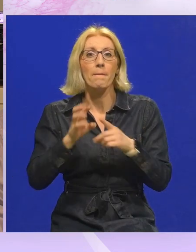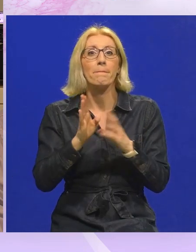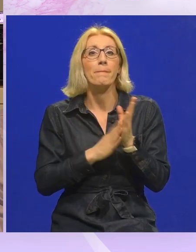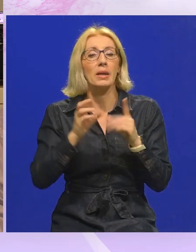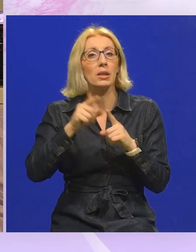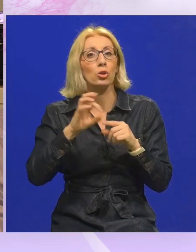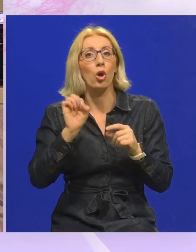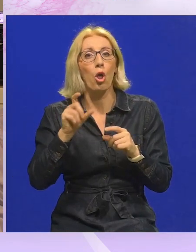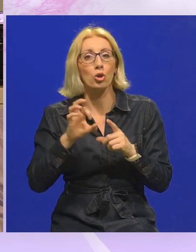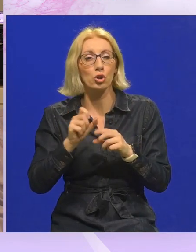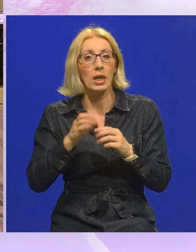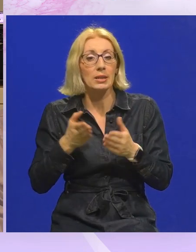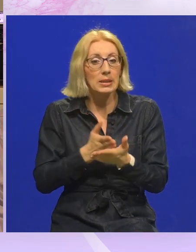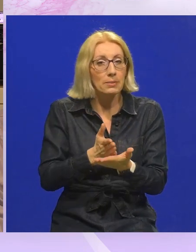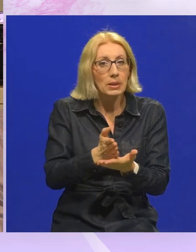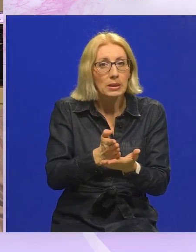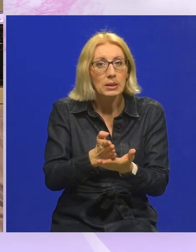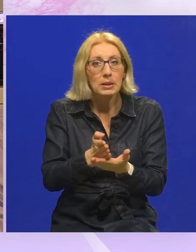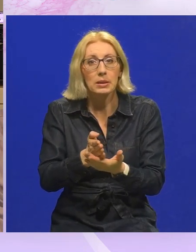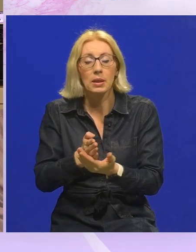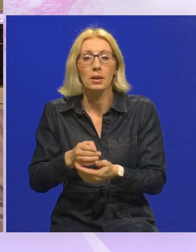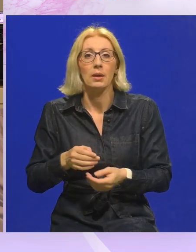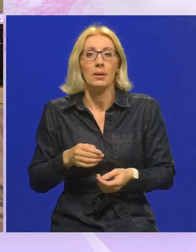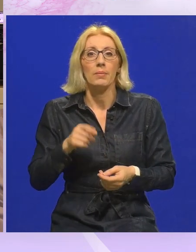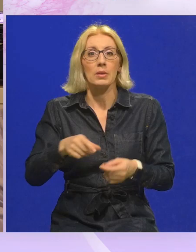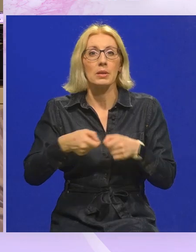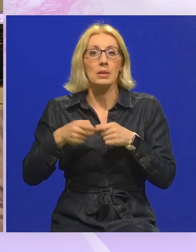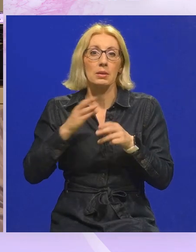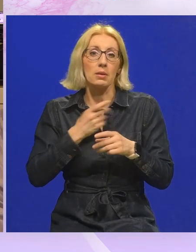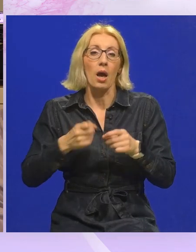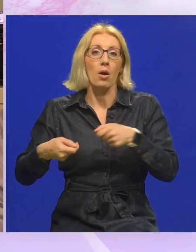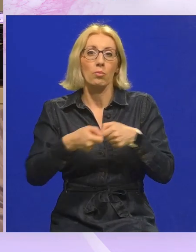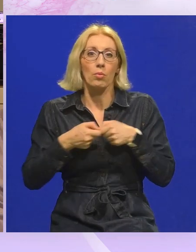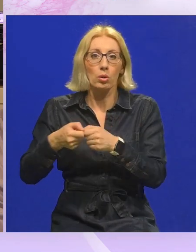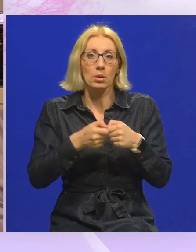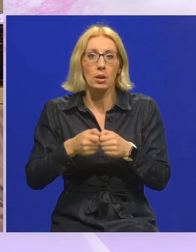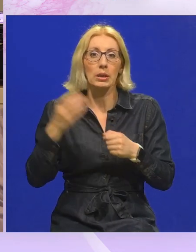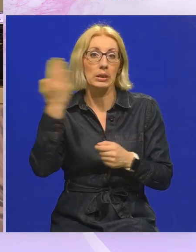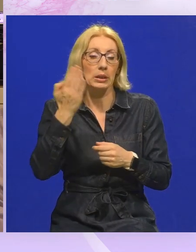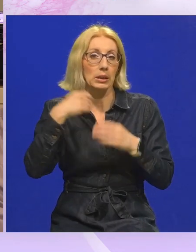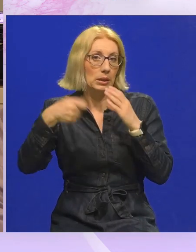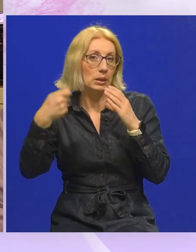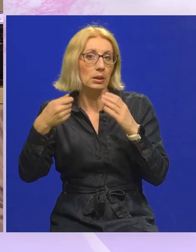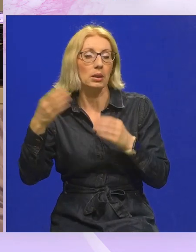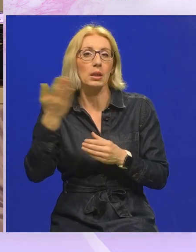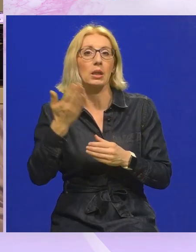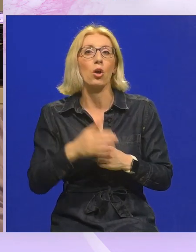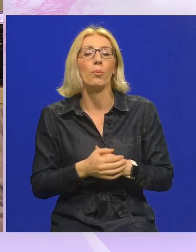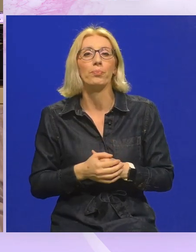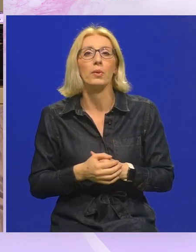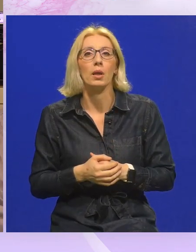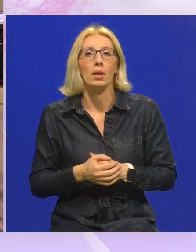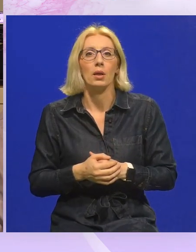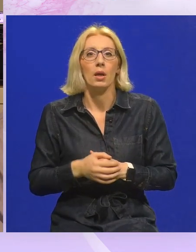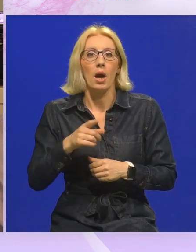metodološke smjernice za organizaciju senzornih kino projekcija. Dakle, one su nastale na